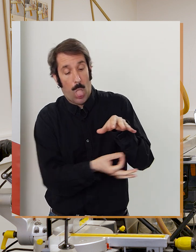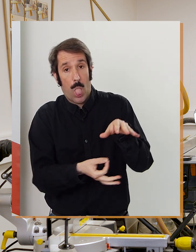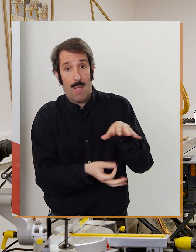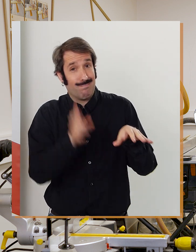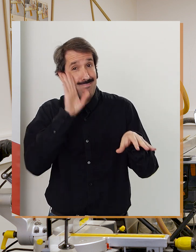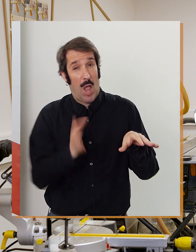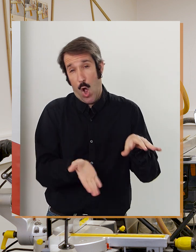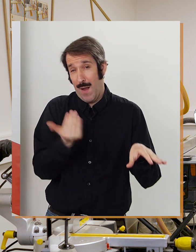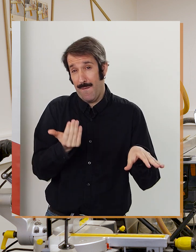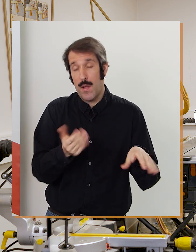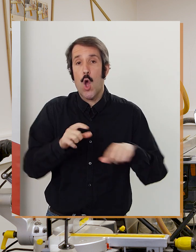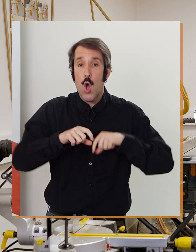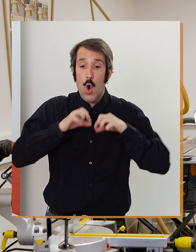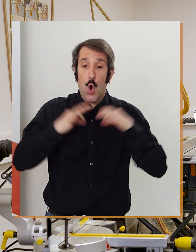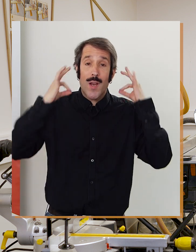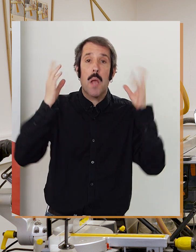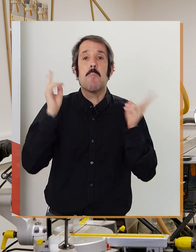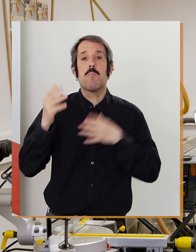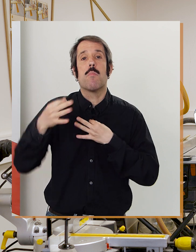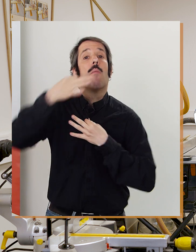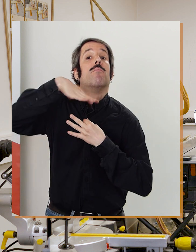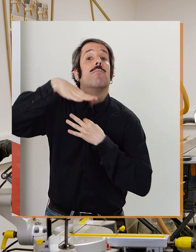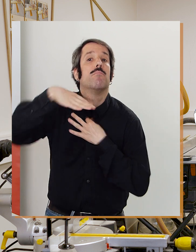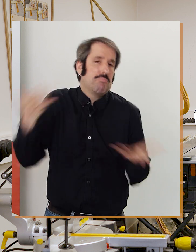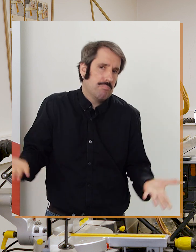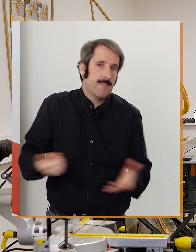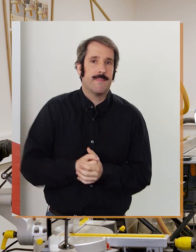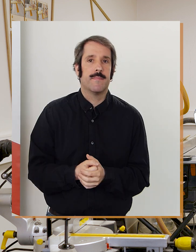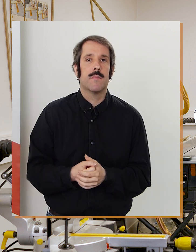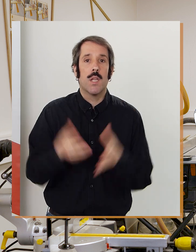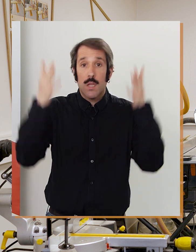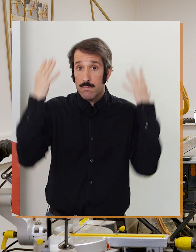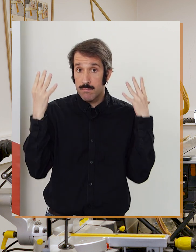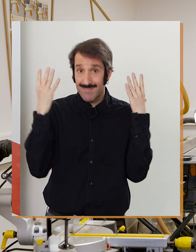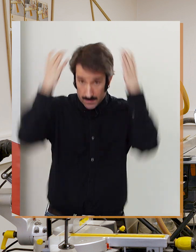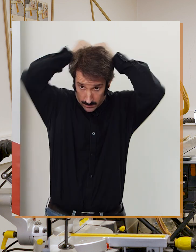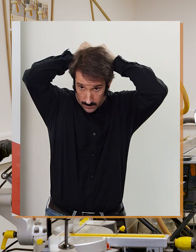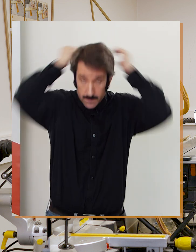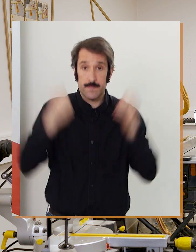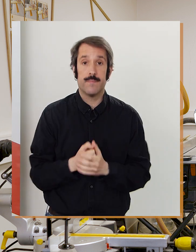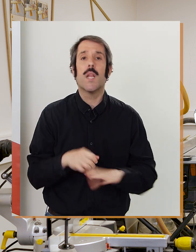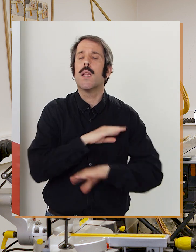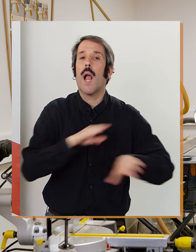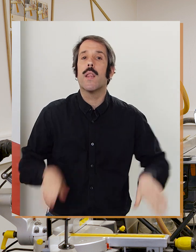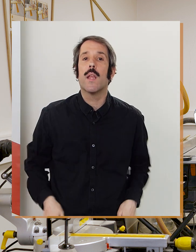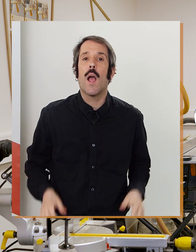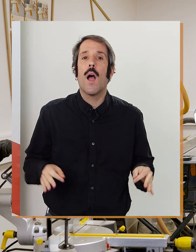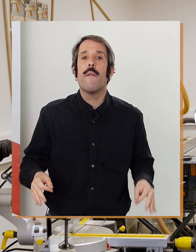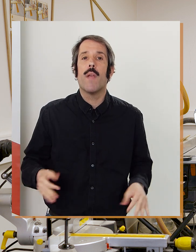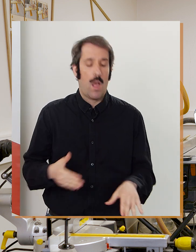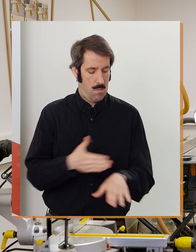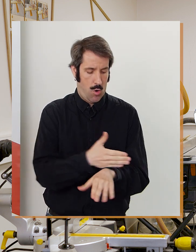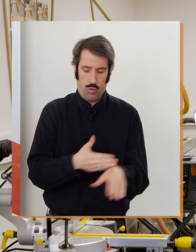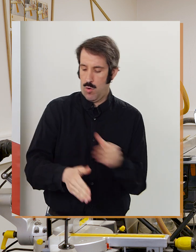s'il vous plaît, retirez-les. Collier, à la limite vous pourrez les mettre dans votre t-shirt. Cheveux longs, il faudra aussi les attacher. Et enfin, tout